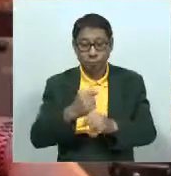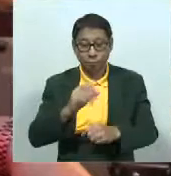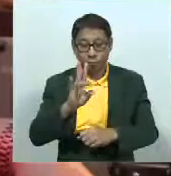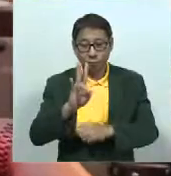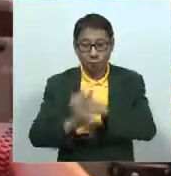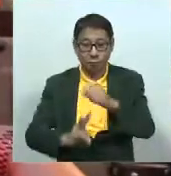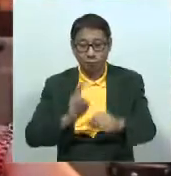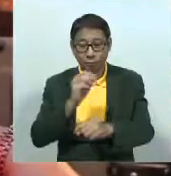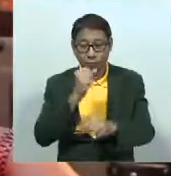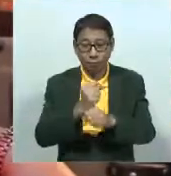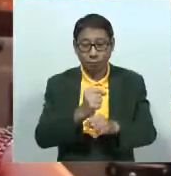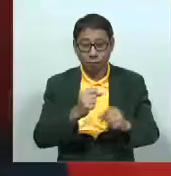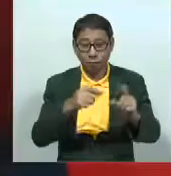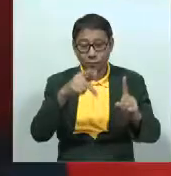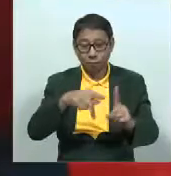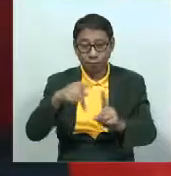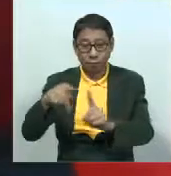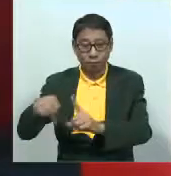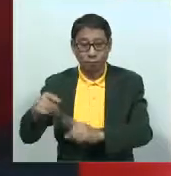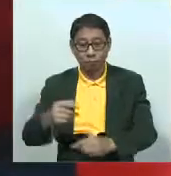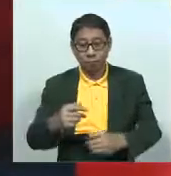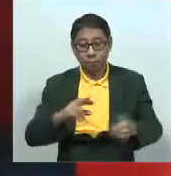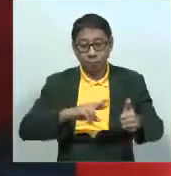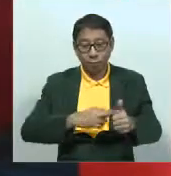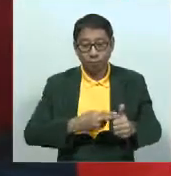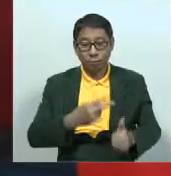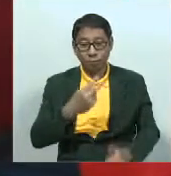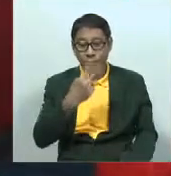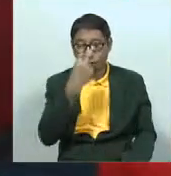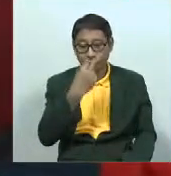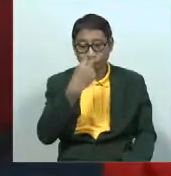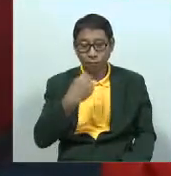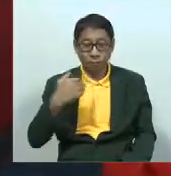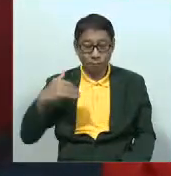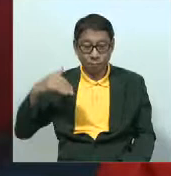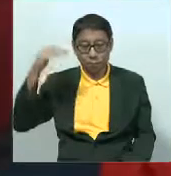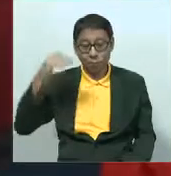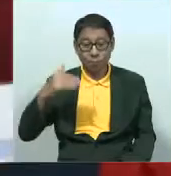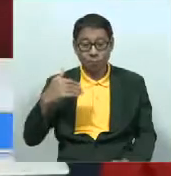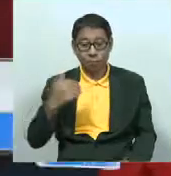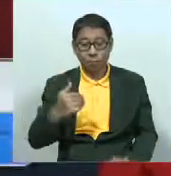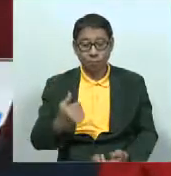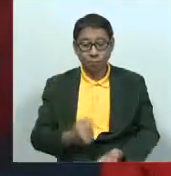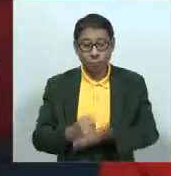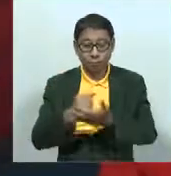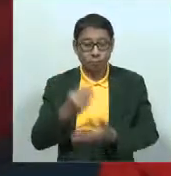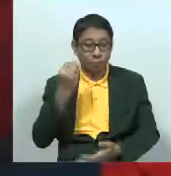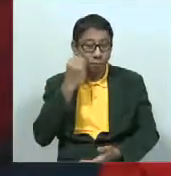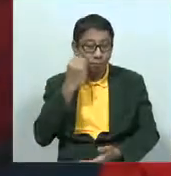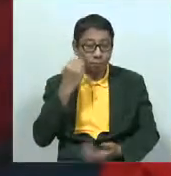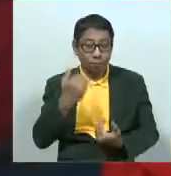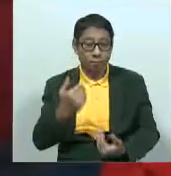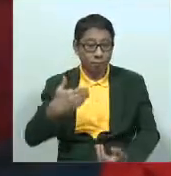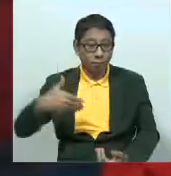พี่ได้ปีละพัน แรกๆมาก็ร้องไห้นะไม่ชอบเลยแต่พี่สาวอะคือจะช่วยทางบ้านไงก็ต้องส